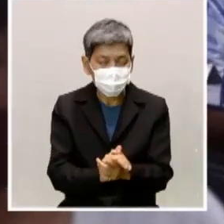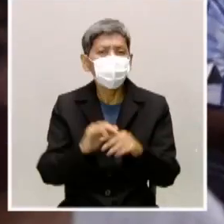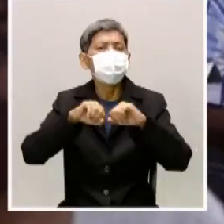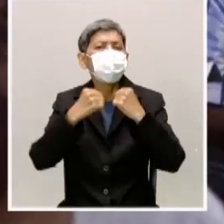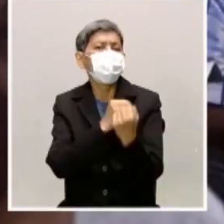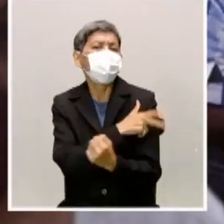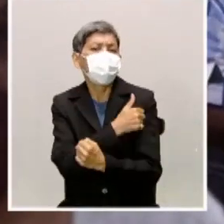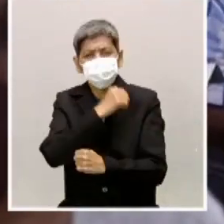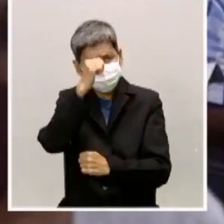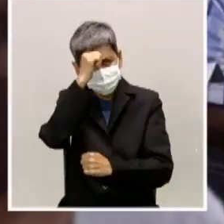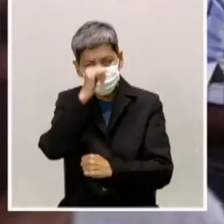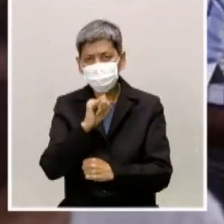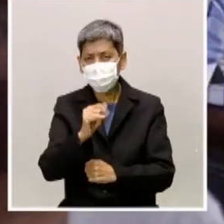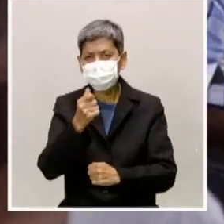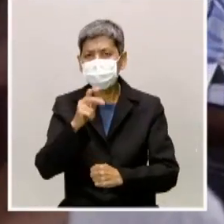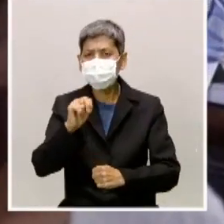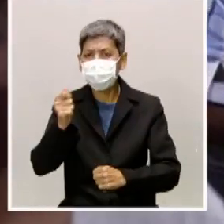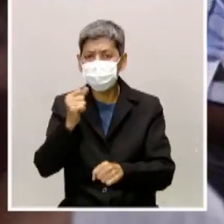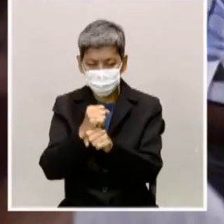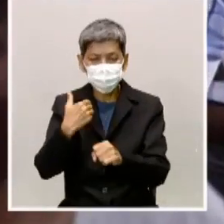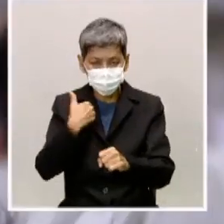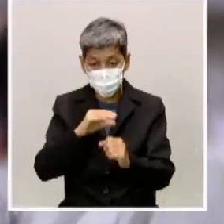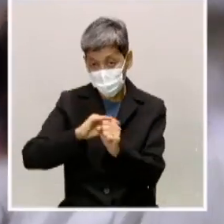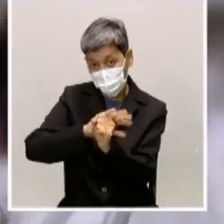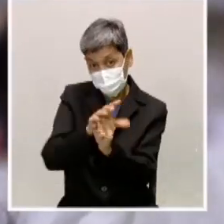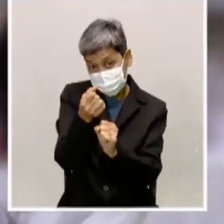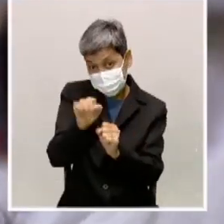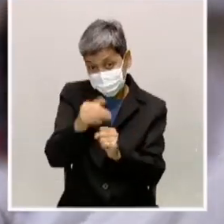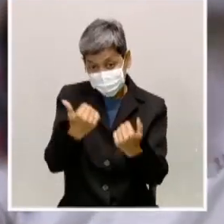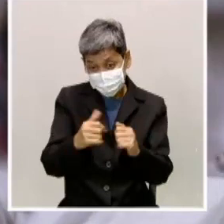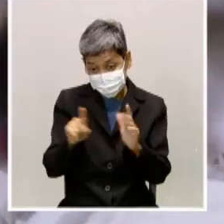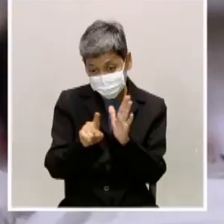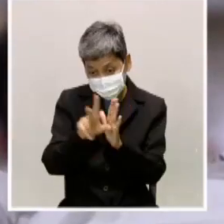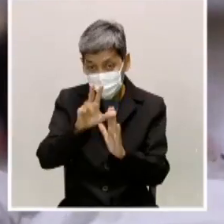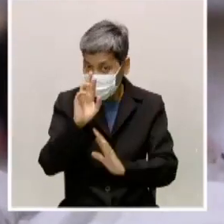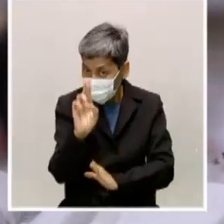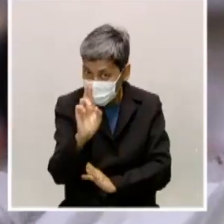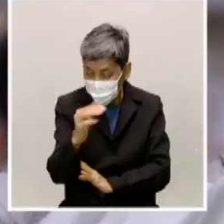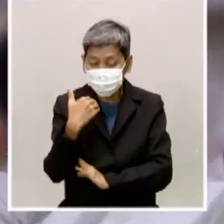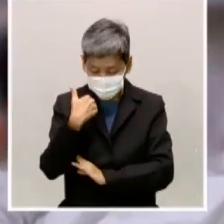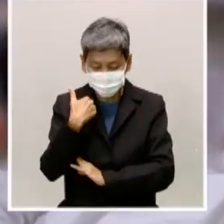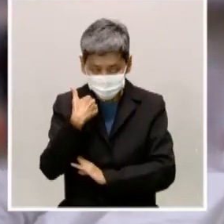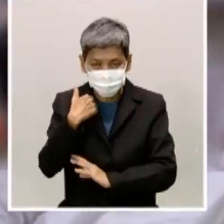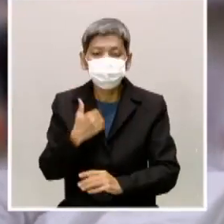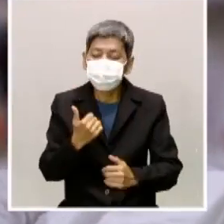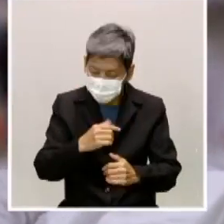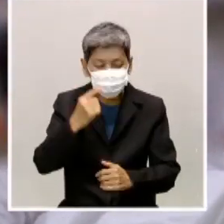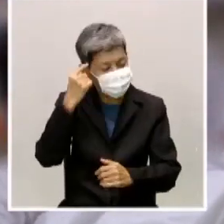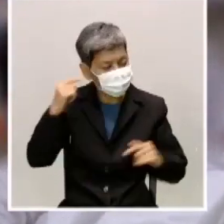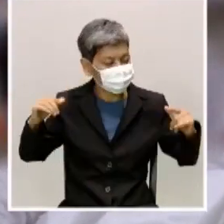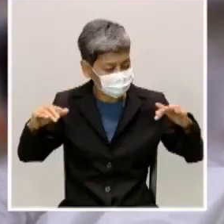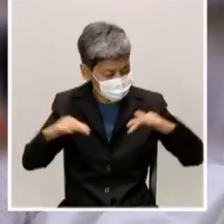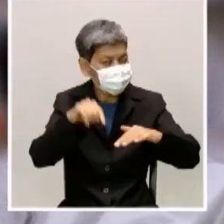การแพทย์อินเดียหรือ IMA ก็ออกมาเตือนค่ะว่าโควิด-19 ระลอก 3เป็นสิ่งที่หลีกเลี่ยงไม่ได้จริงๆต้องเกิดขึ้นอย่างแน่นอน